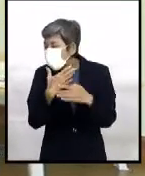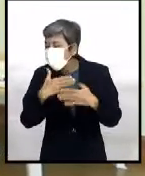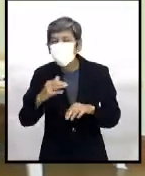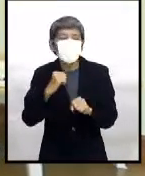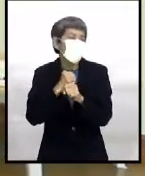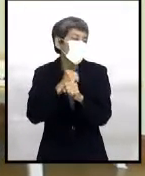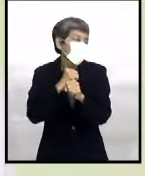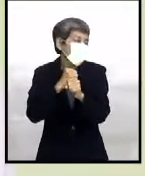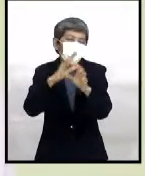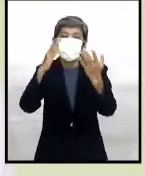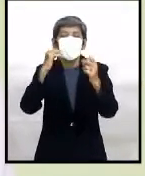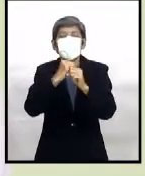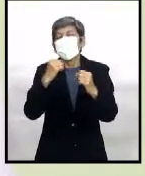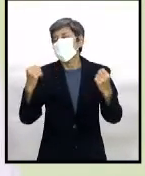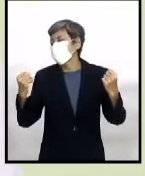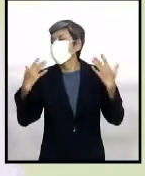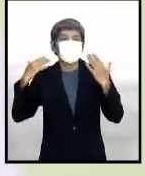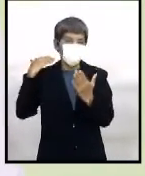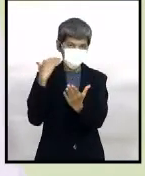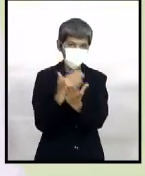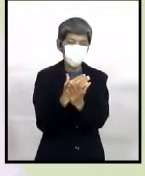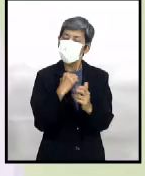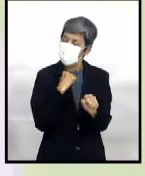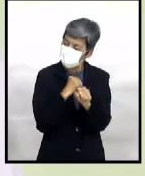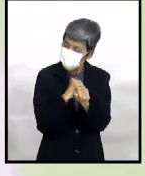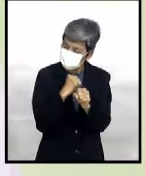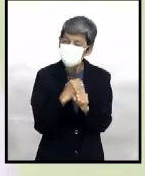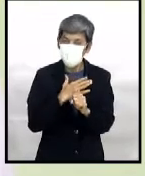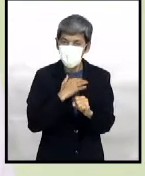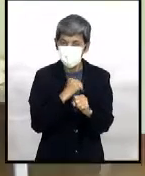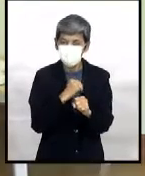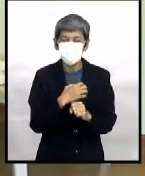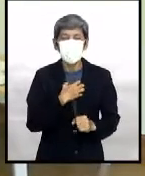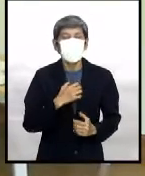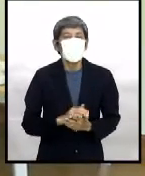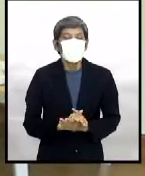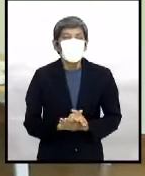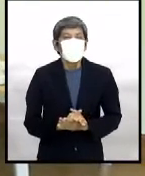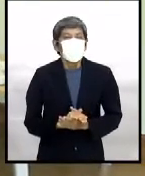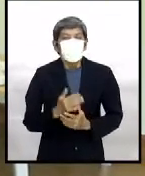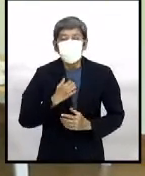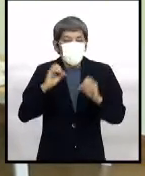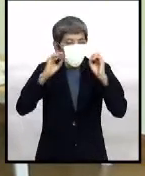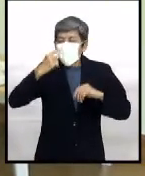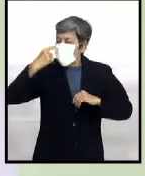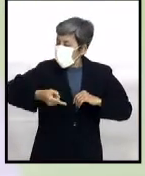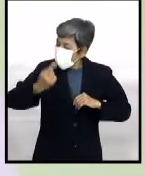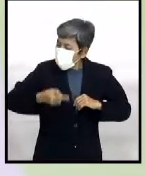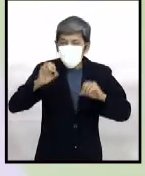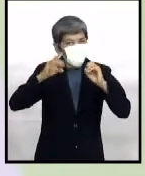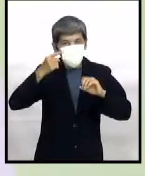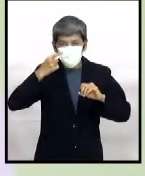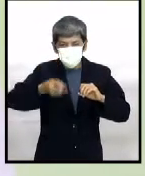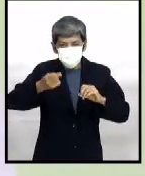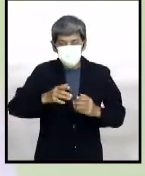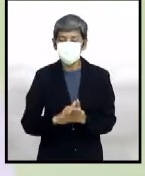จนกว่าจะทำไม่ได้จนกว่าจะไม่มีแรงทำอันนี้พูดอย่างนี้เลยตั้งใจไว้แล้วคือจะไม่เลิกเป็นครูจะไม่เลิก